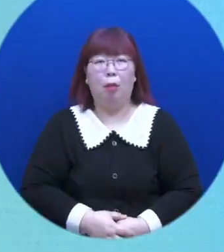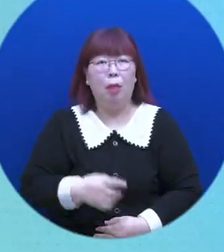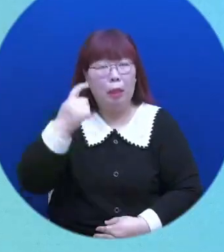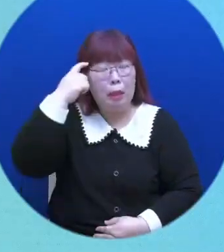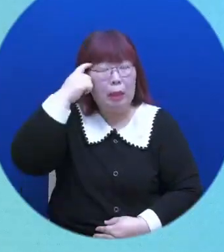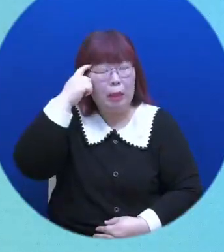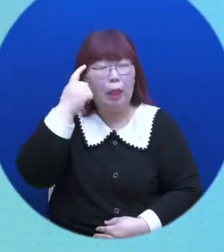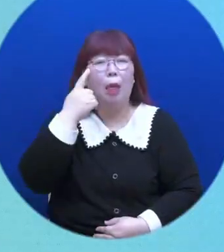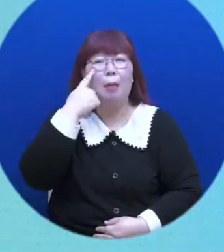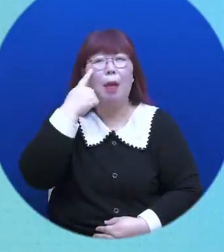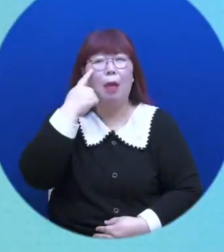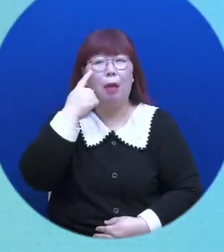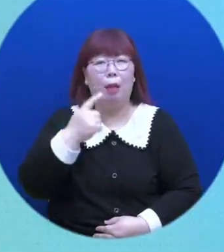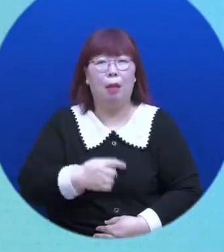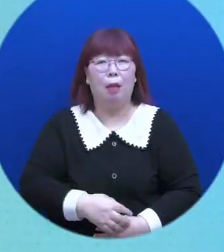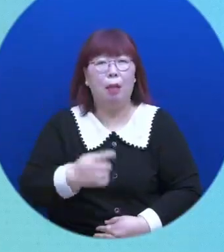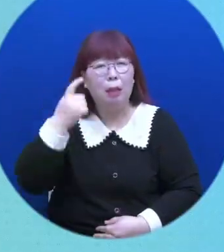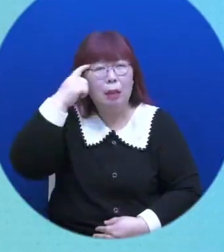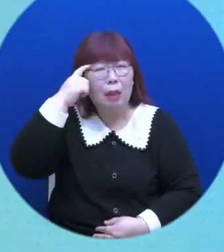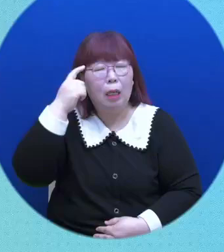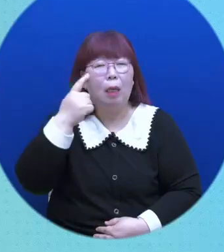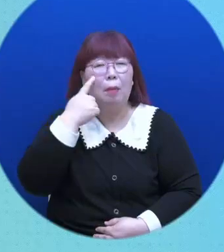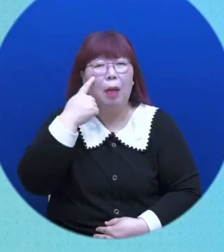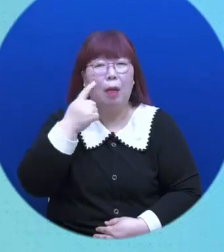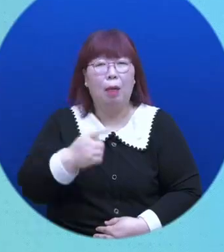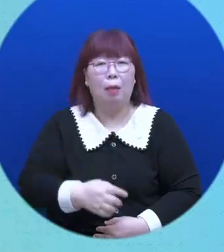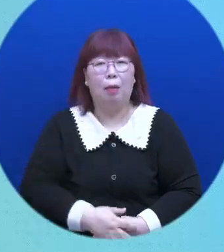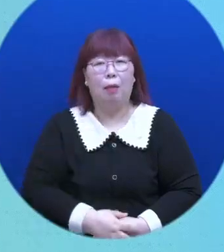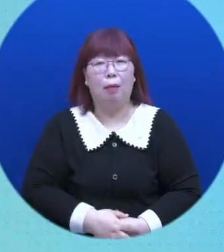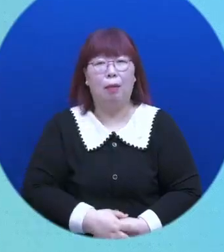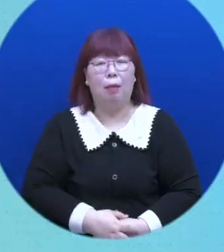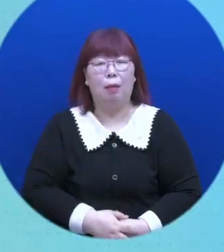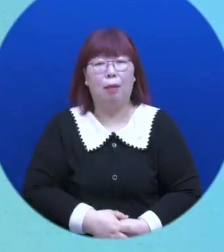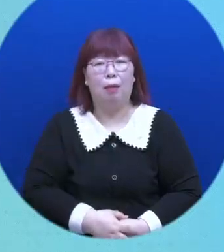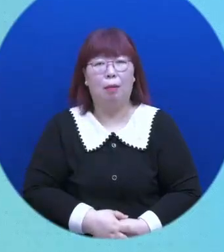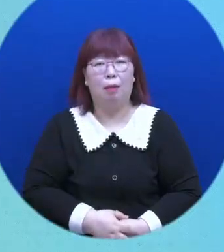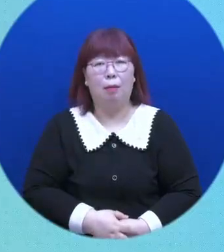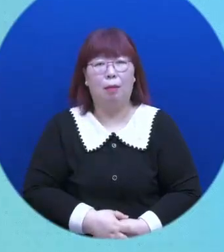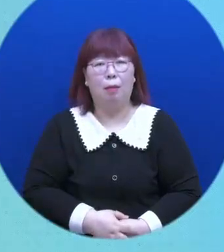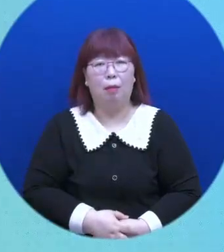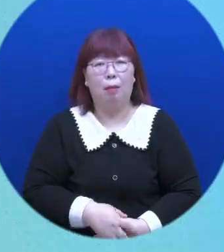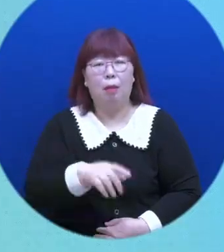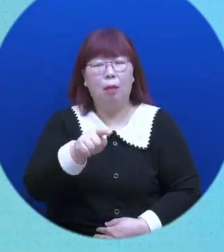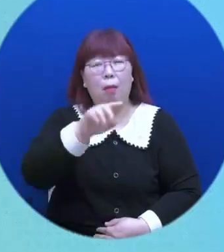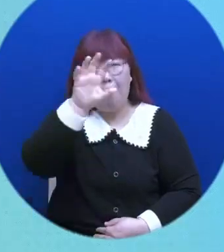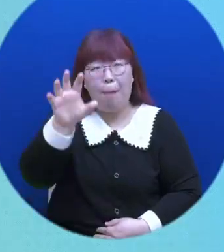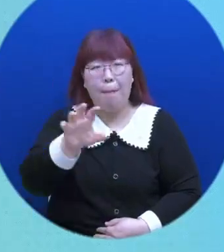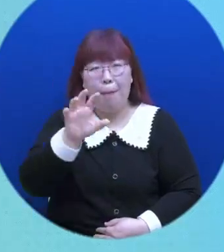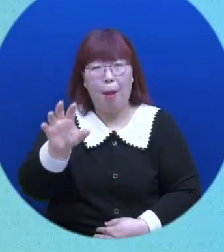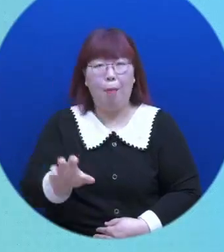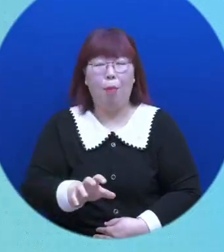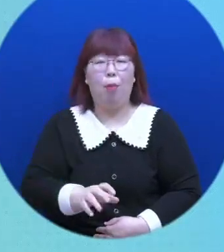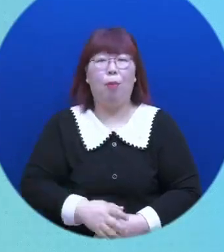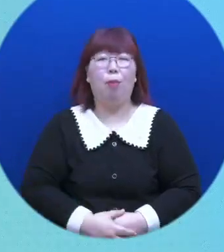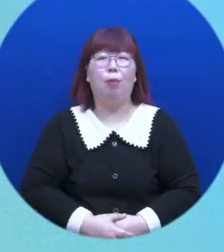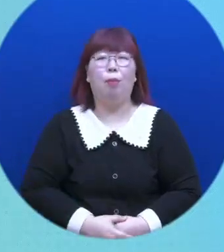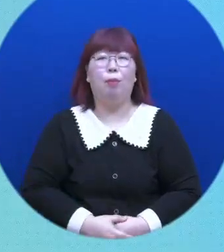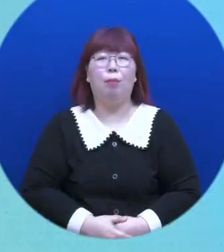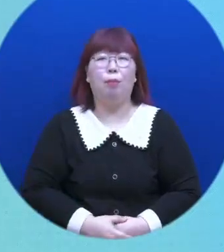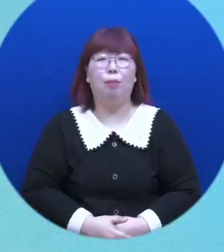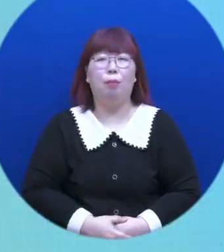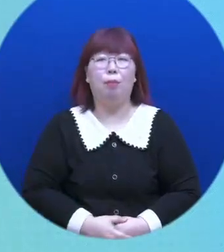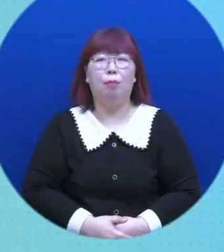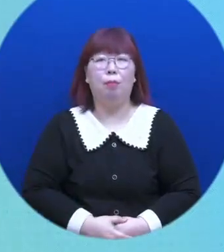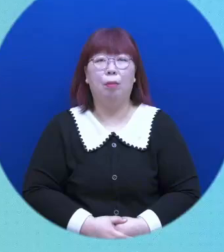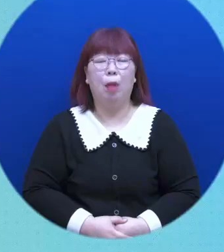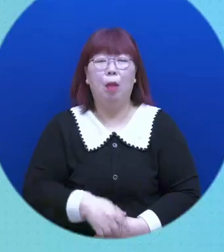보라. 생각하여 보라. 이것을 반복을 해요. 자, 그렇다면